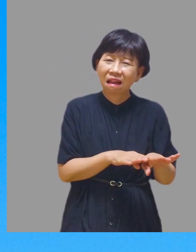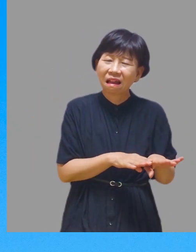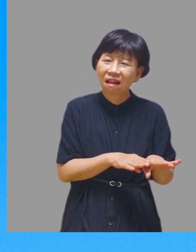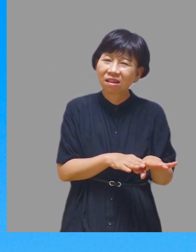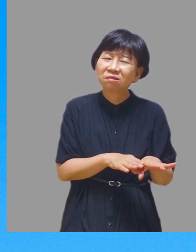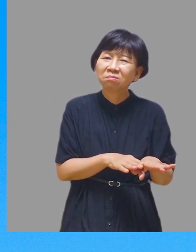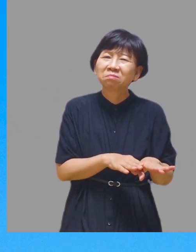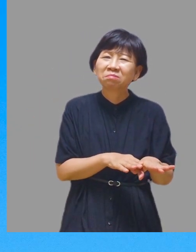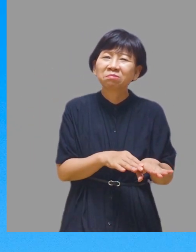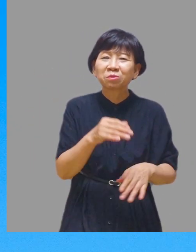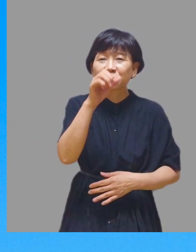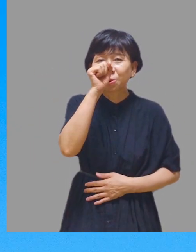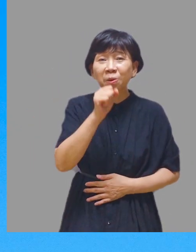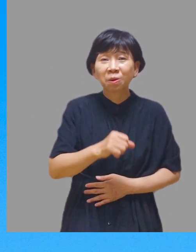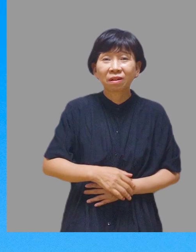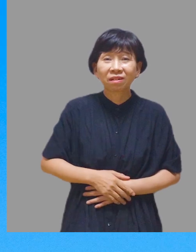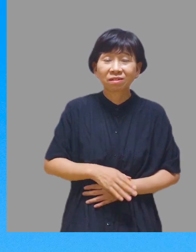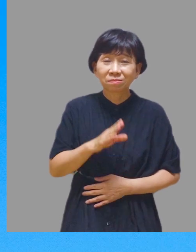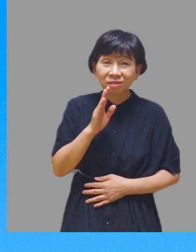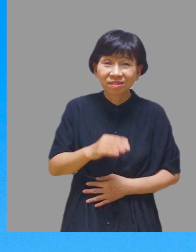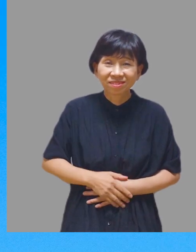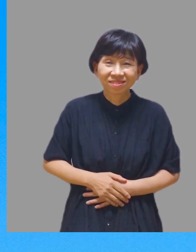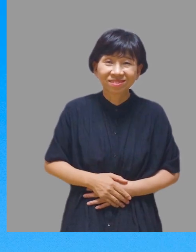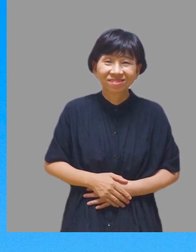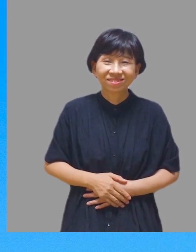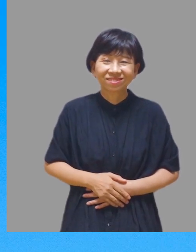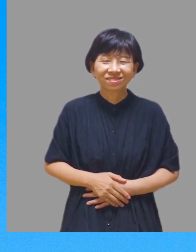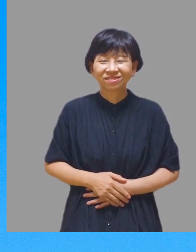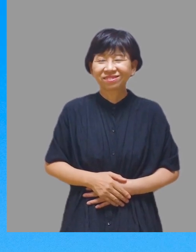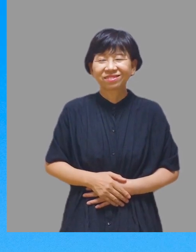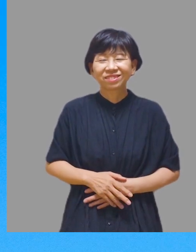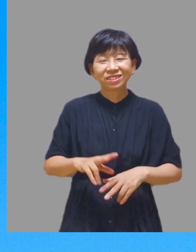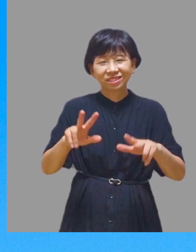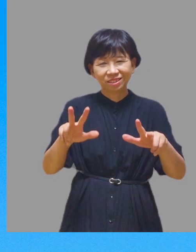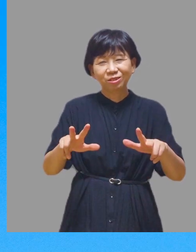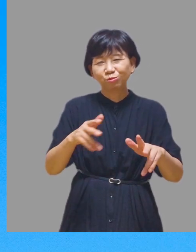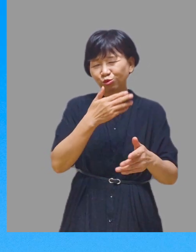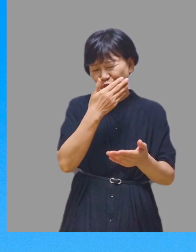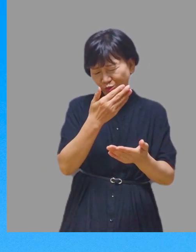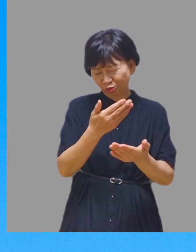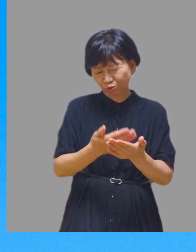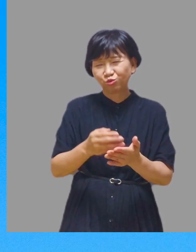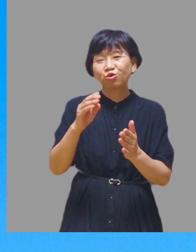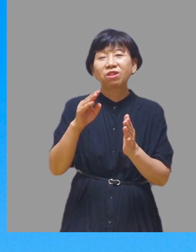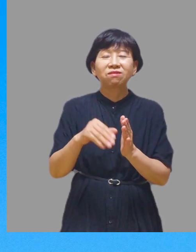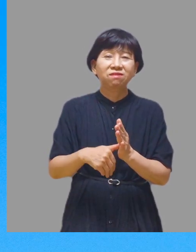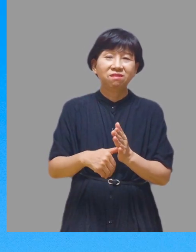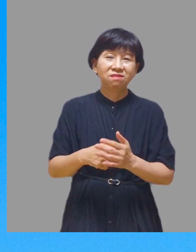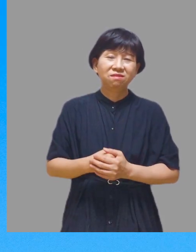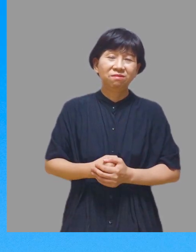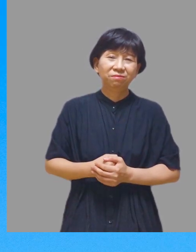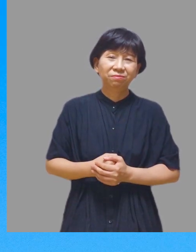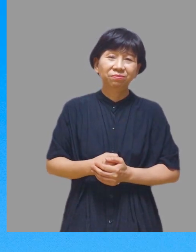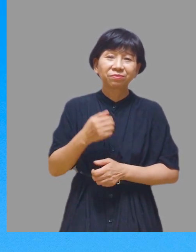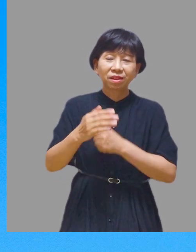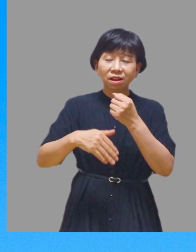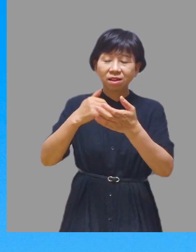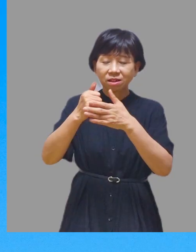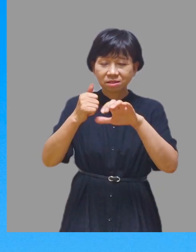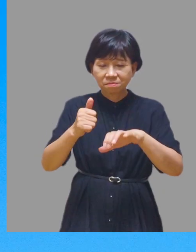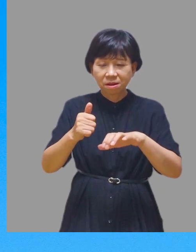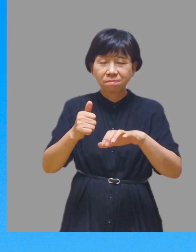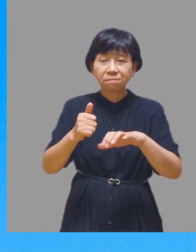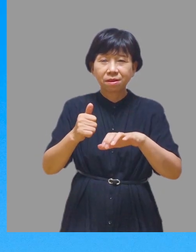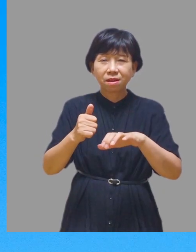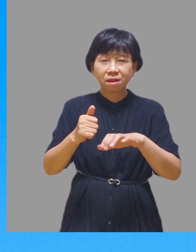모두에게 충분히 있을 수 있다는 거죠. 그러나 이때가 중요한 때입니다. 여러분 하나님 앞에 one